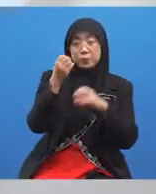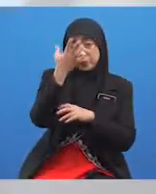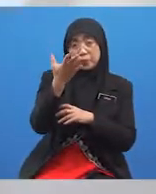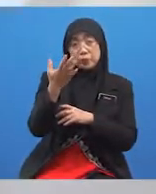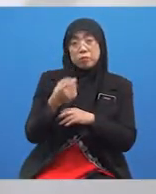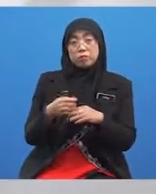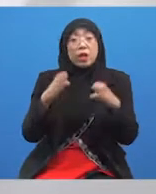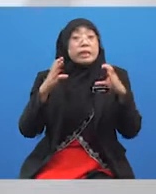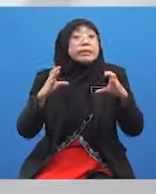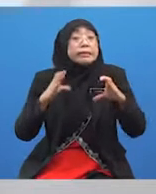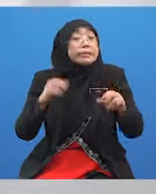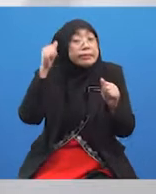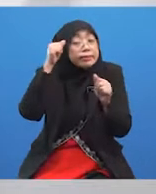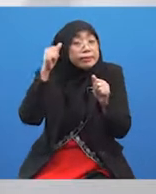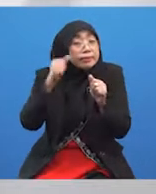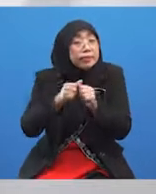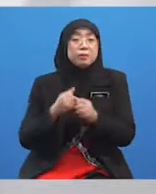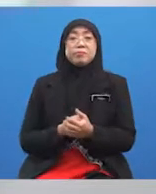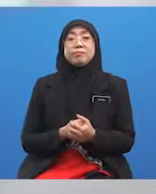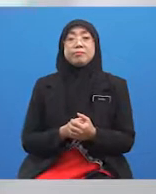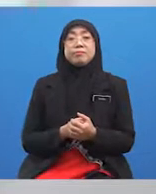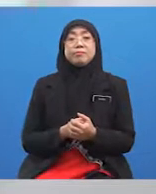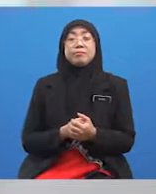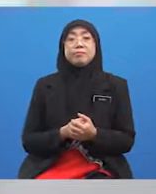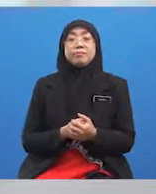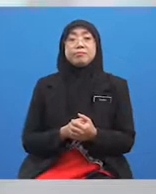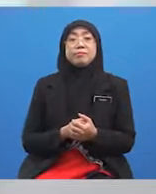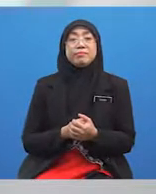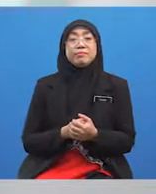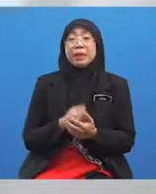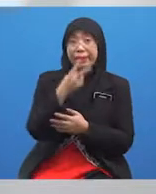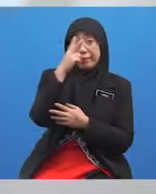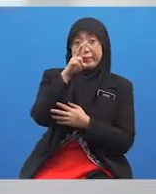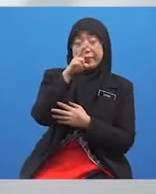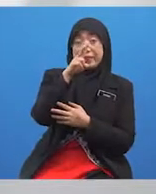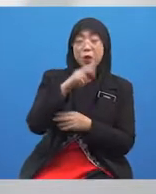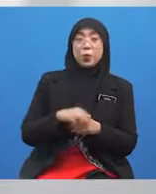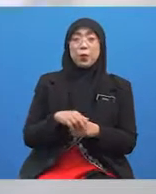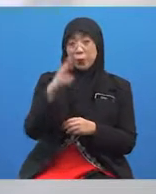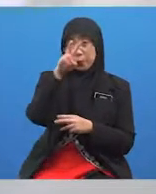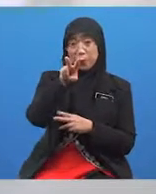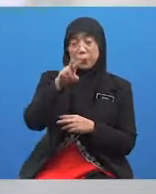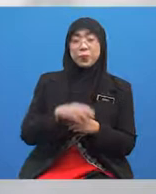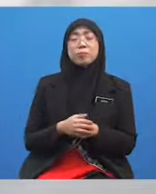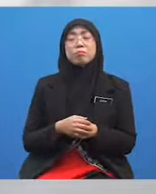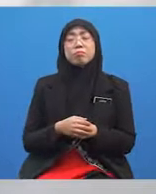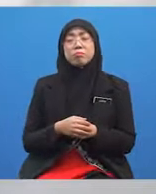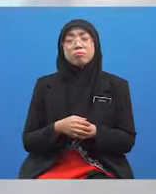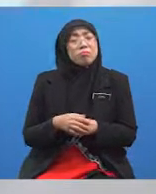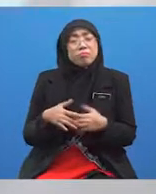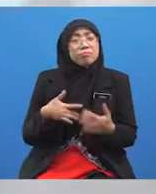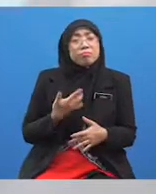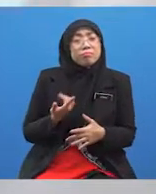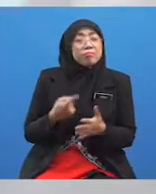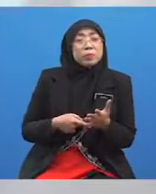fakta dengan menggunakan peta alih aiting. Sila lihat paparan di skrin. Apakah peta